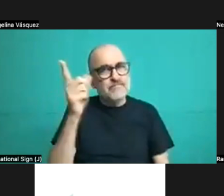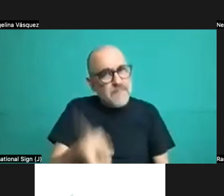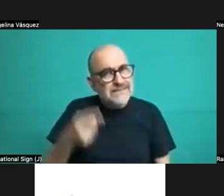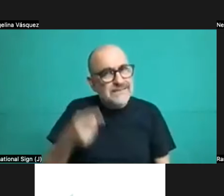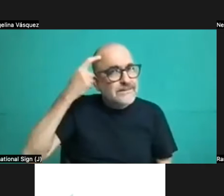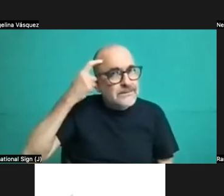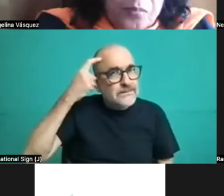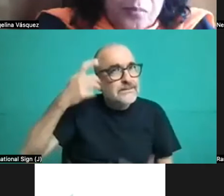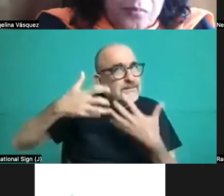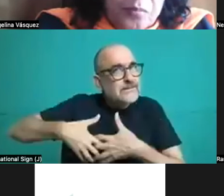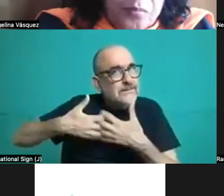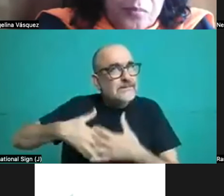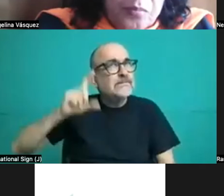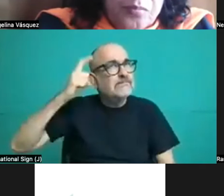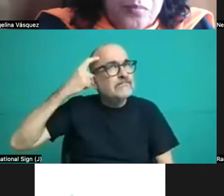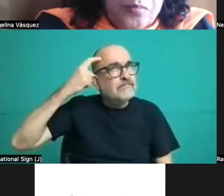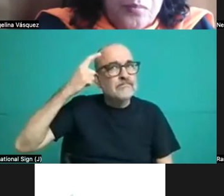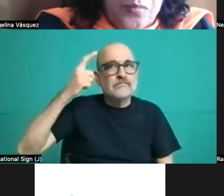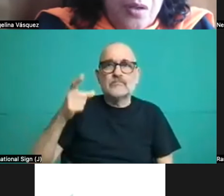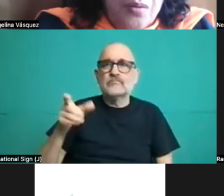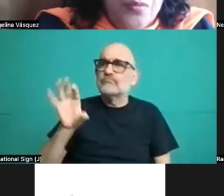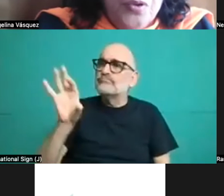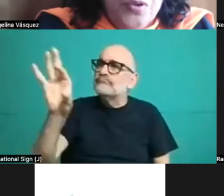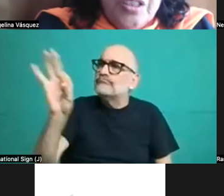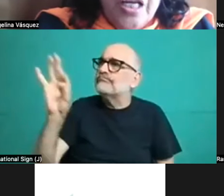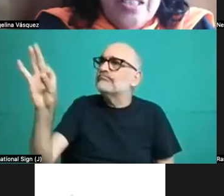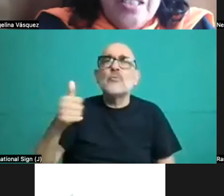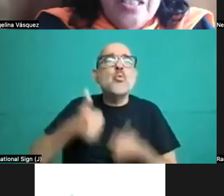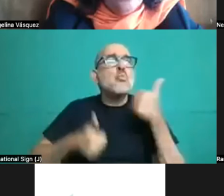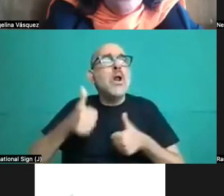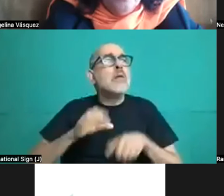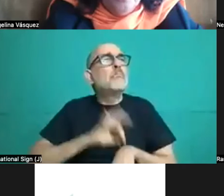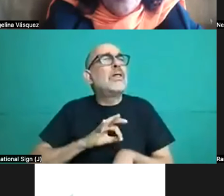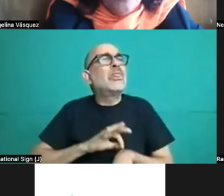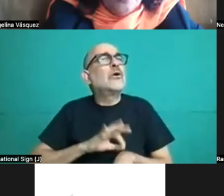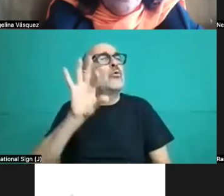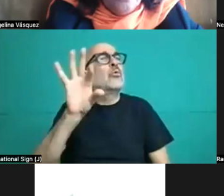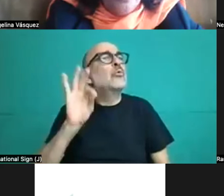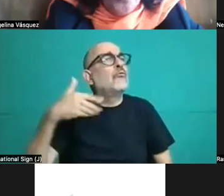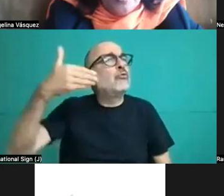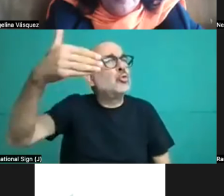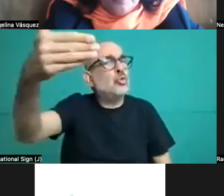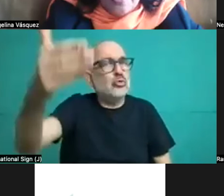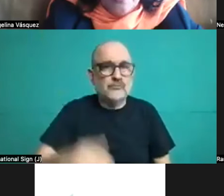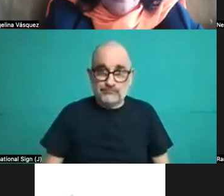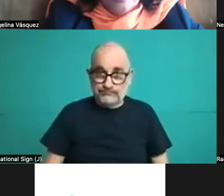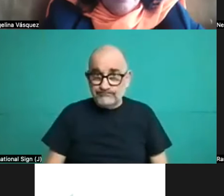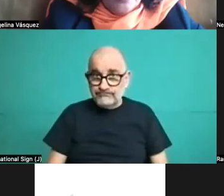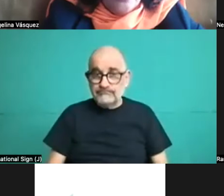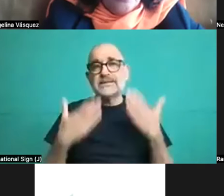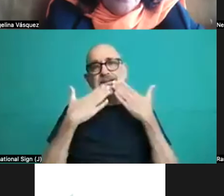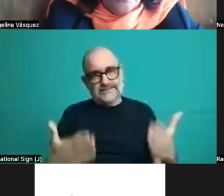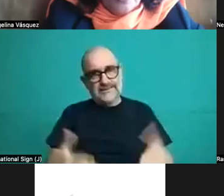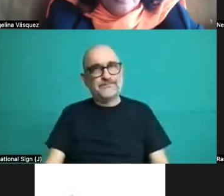faut tenir compte de cela lors de la sélection des médecins à l'avenir. Merci beaucoup.